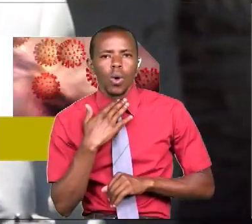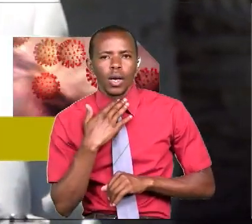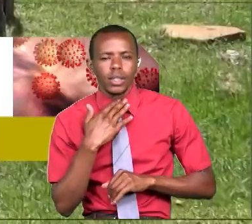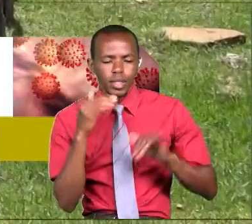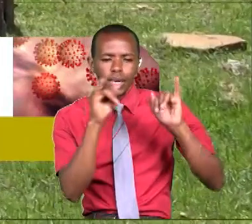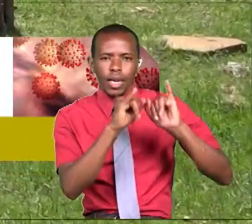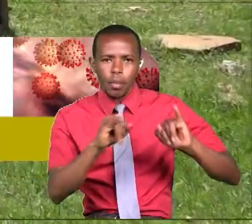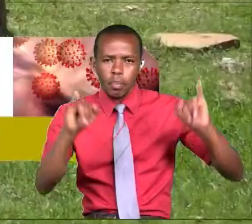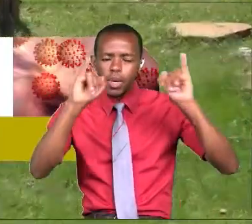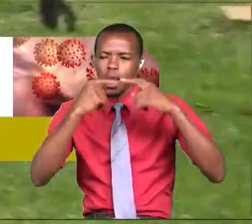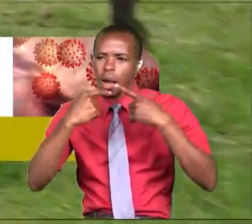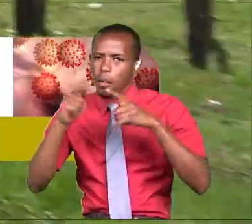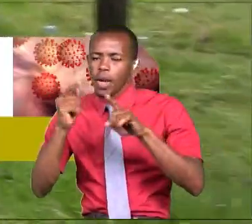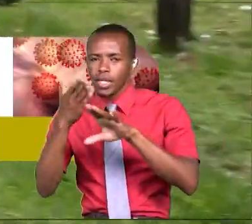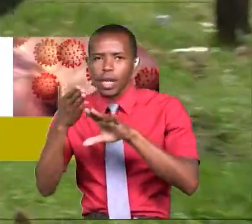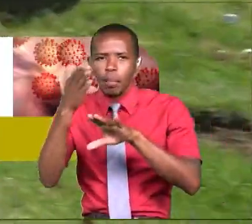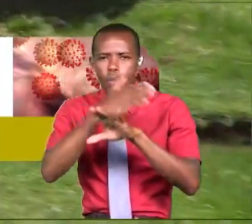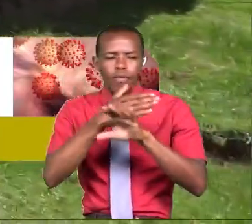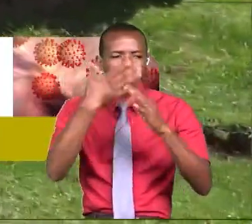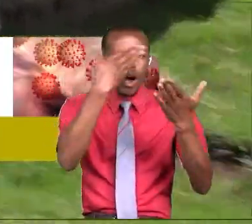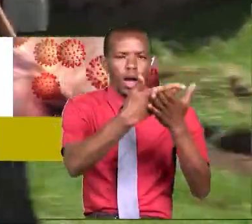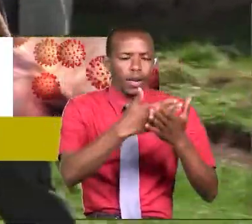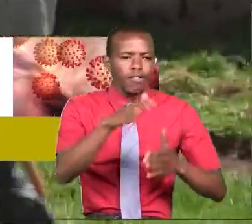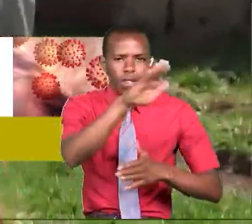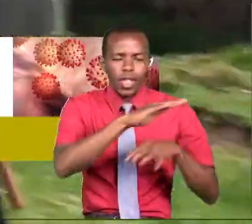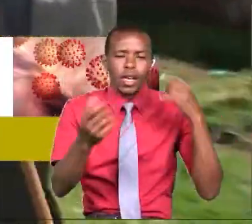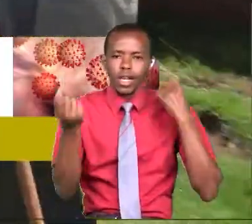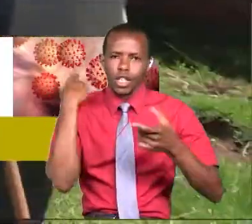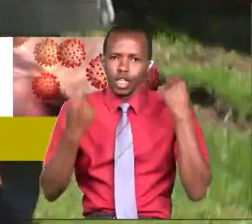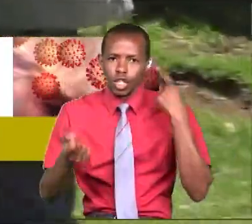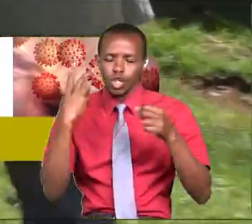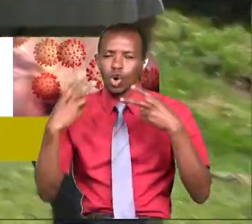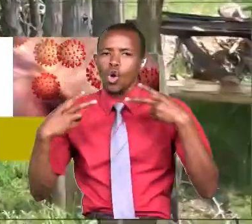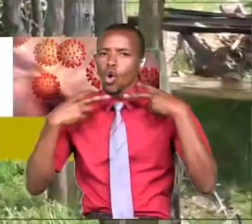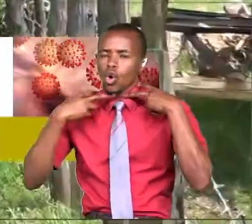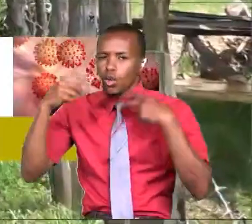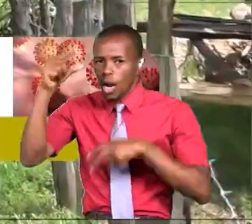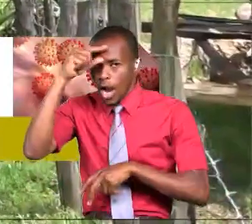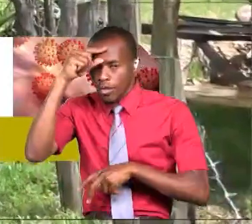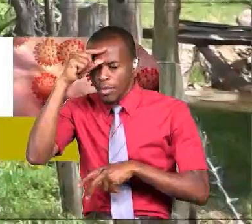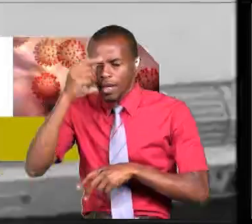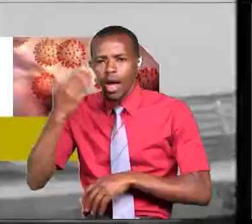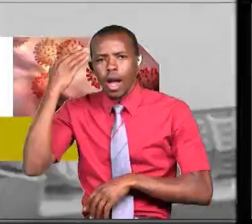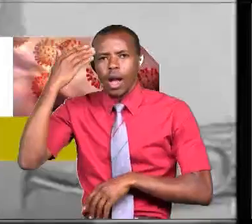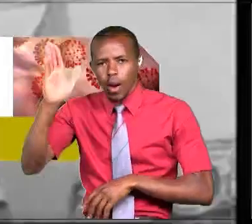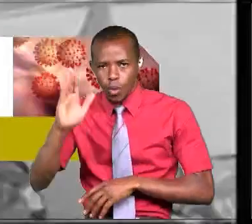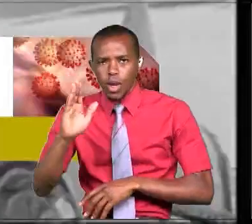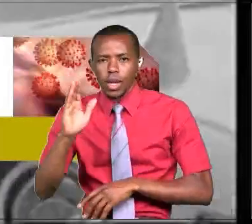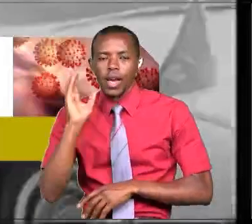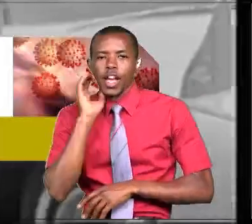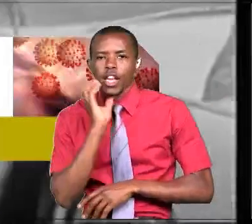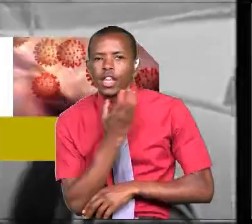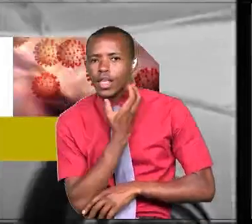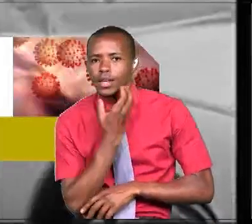kujitawala. Lakini hata kabla ya kufika eneo la Kericho, serikali hiyo ya mkoloni ilikuwa ishafahamu kuwa kiongozi huyo